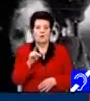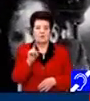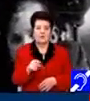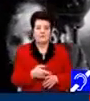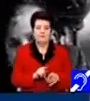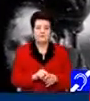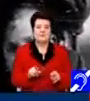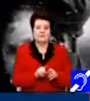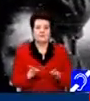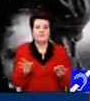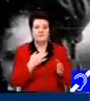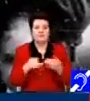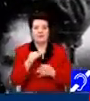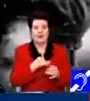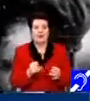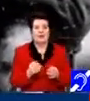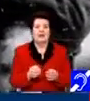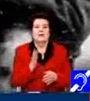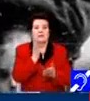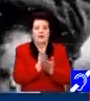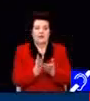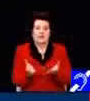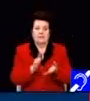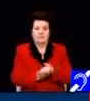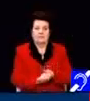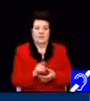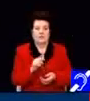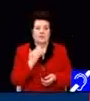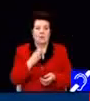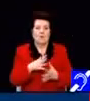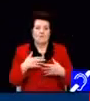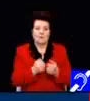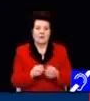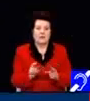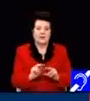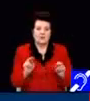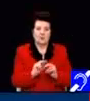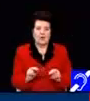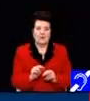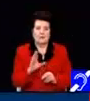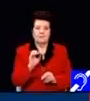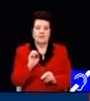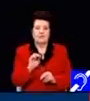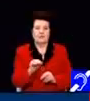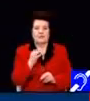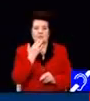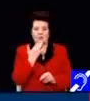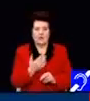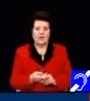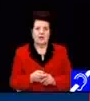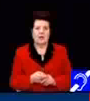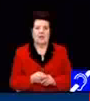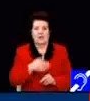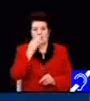colaborat cu Sfatul Țării și au contribuit direct la unirea Basarabiei cu România. A fost o familie educată în spiritul național, fiindcă